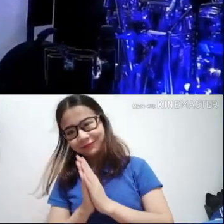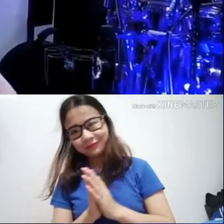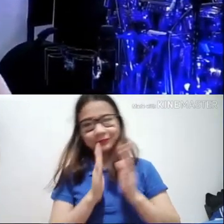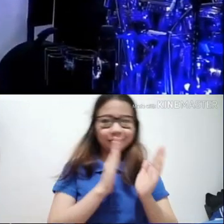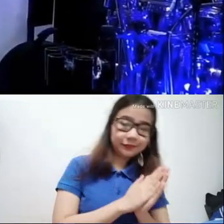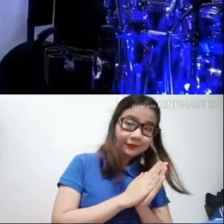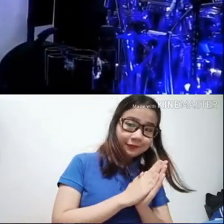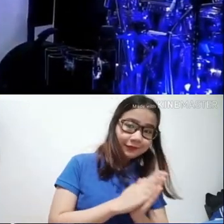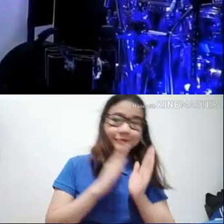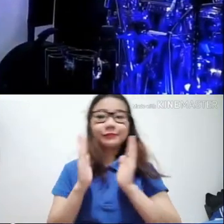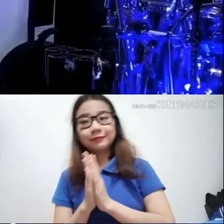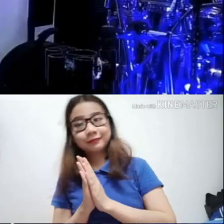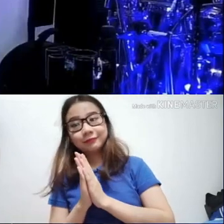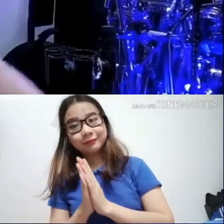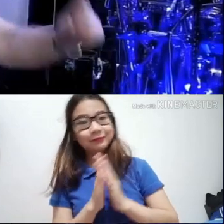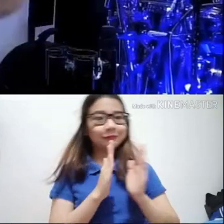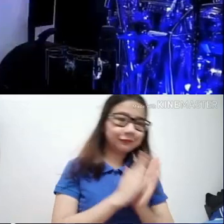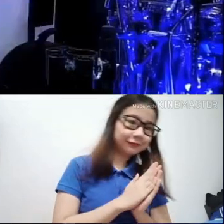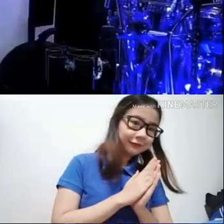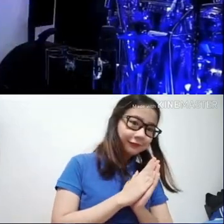grace, for your name deserves to be